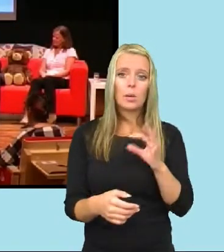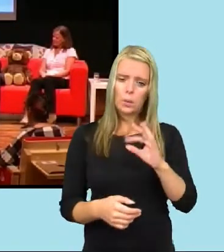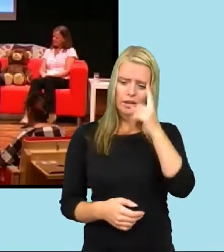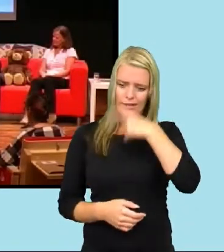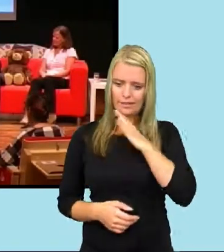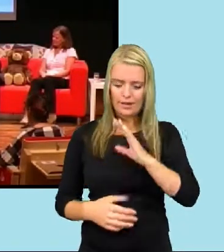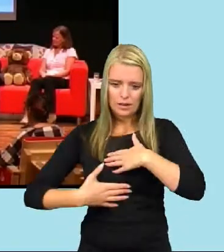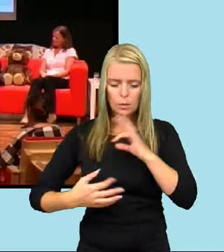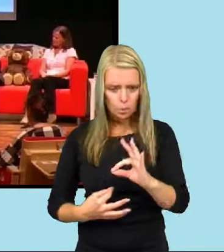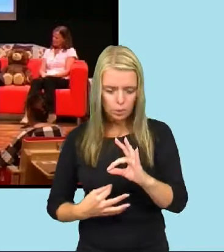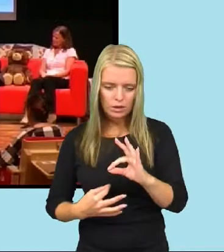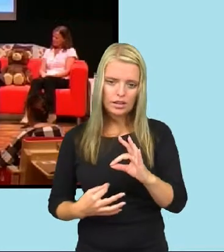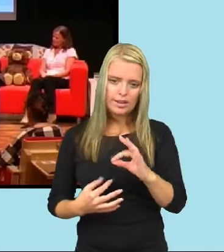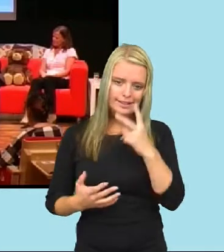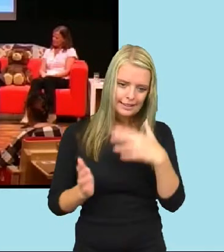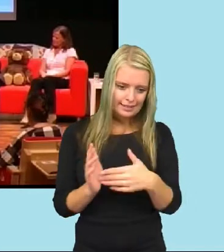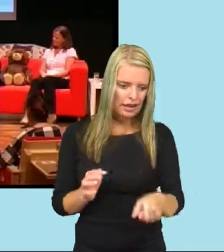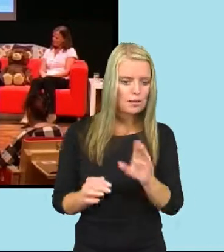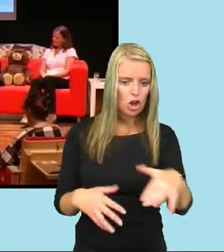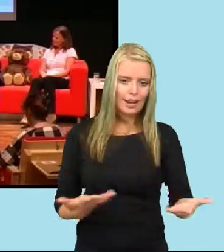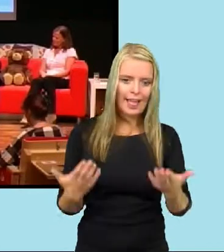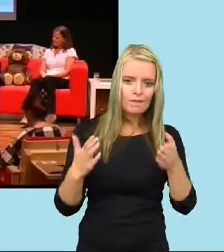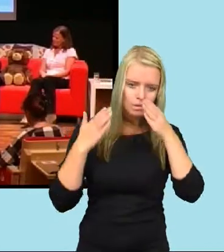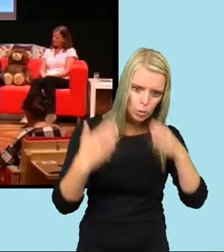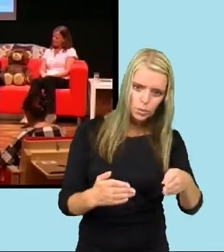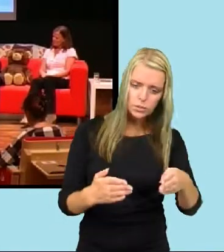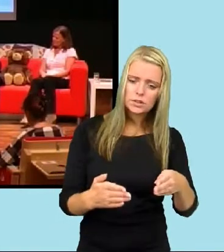hur får man sina barn att stå i fokus och vara de